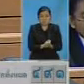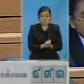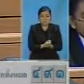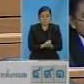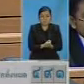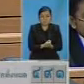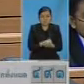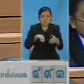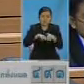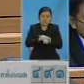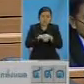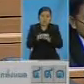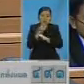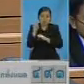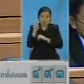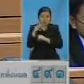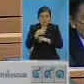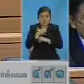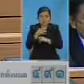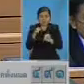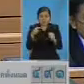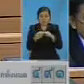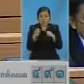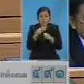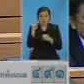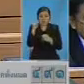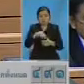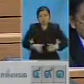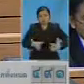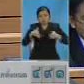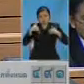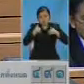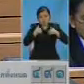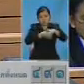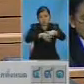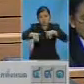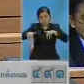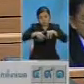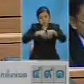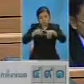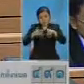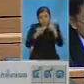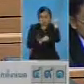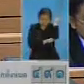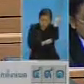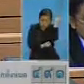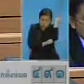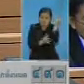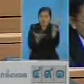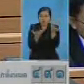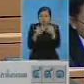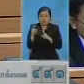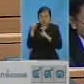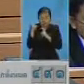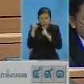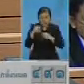นะครับจากภาวะความเป็นอยู่ของพี่น้องประชาชนซึ่งตกต่ำไม่ได้รับความปลอดภัย